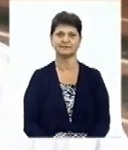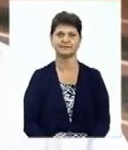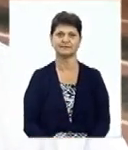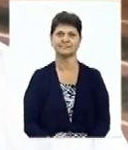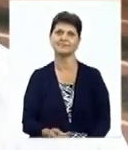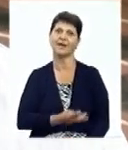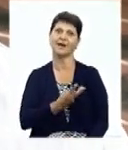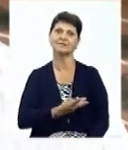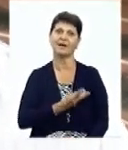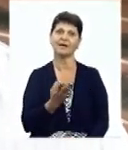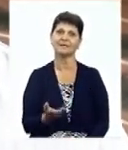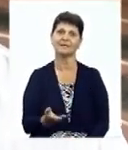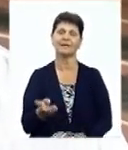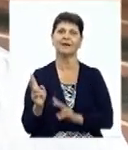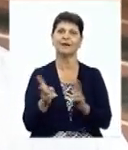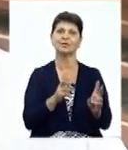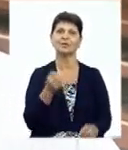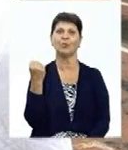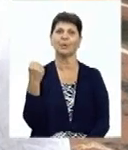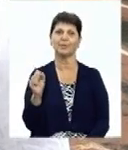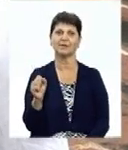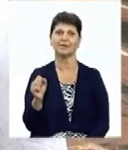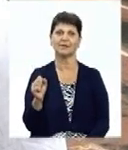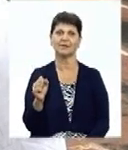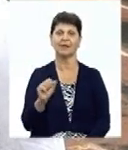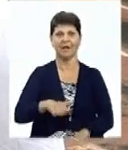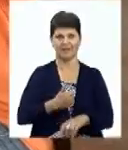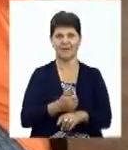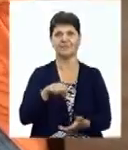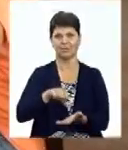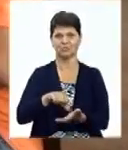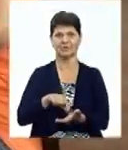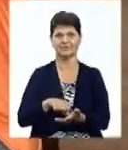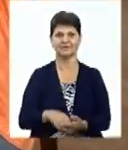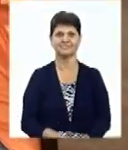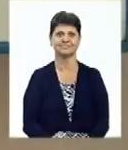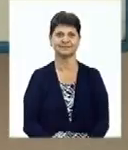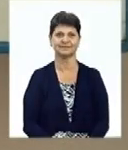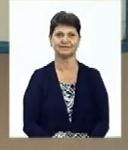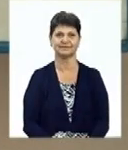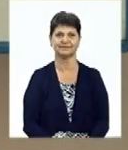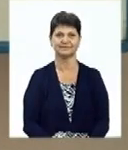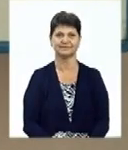Азарт. Азарт, хто побідить. Ну, головне – участі.